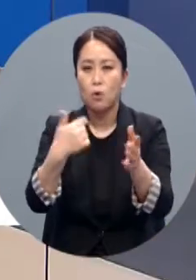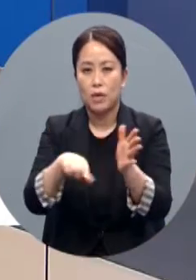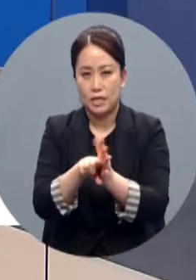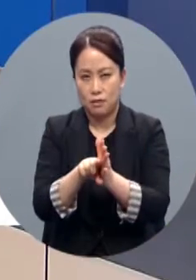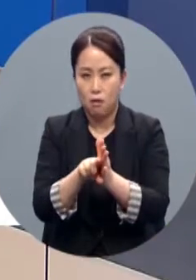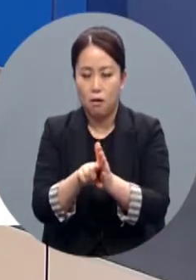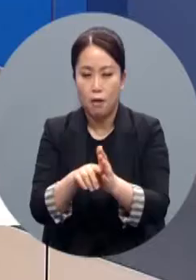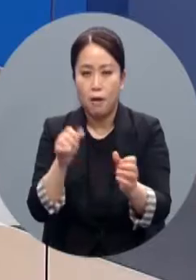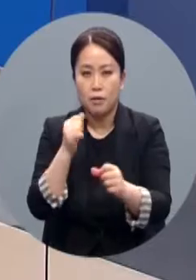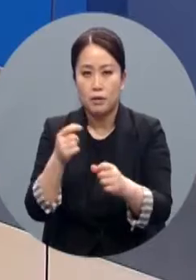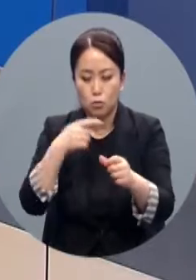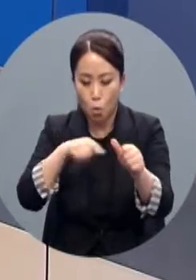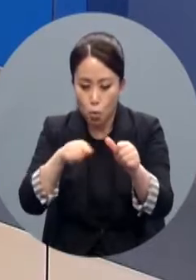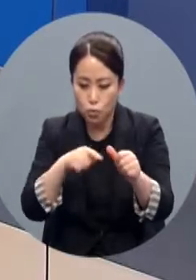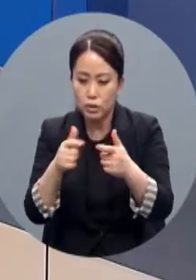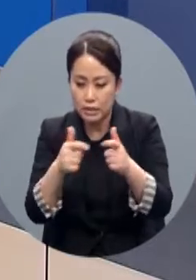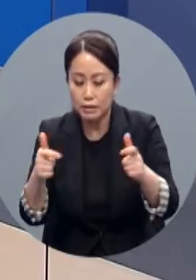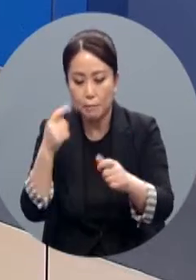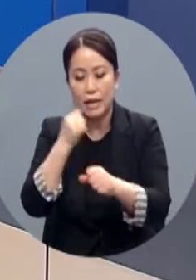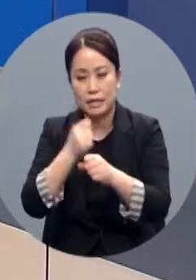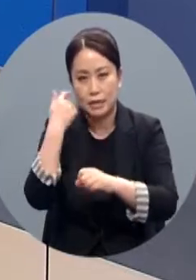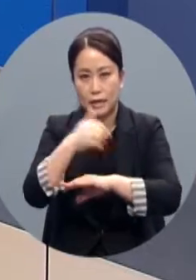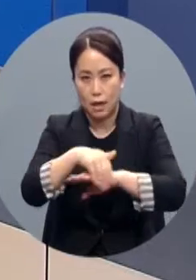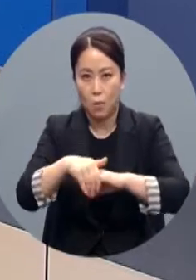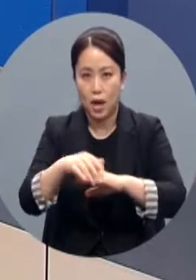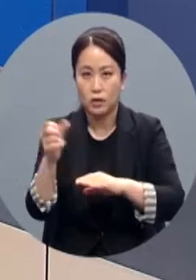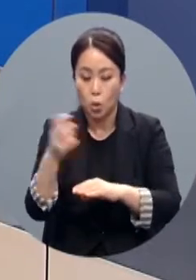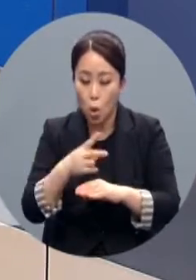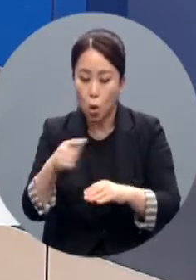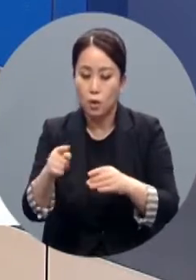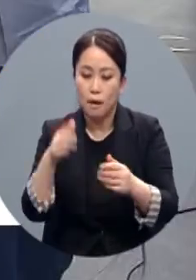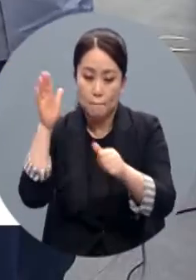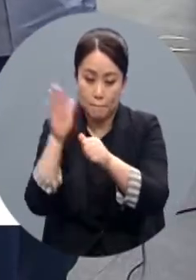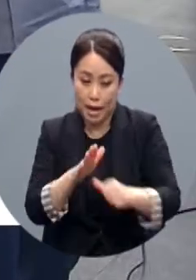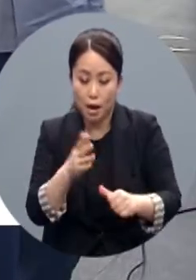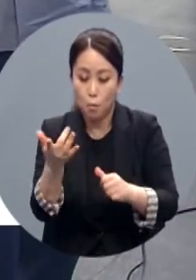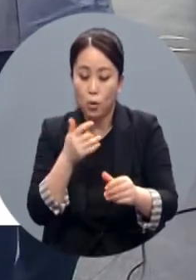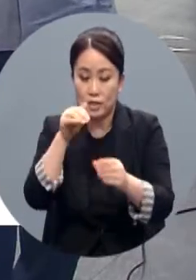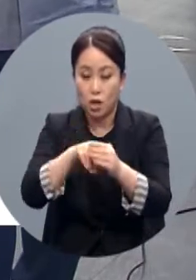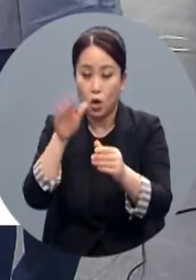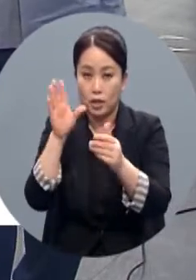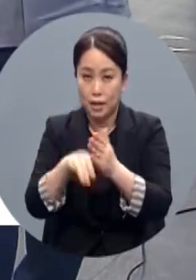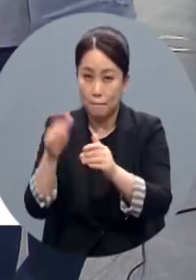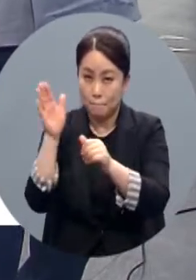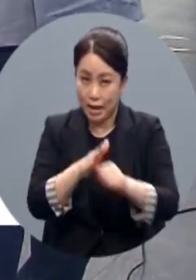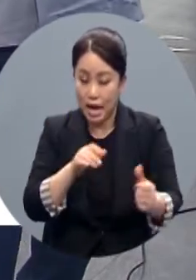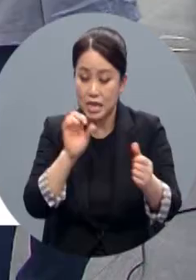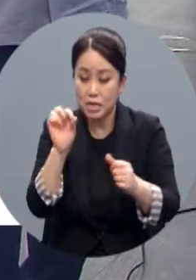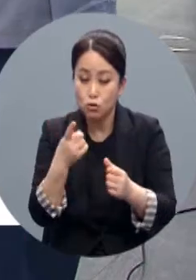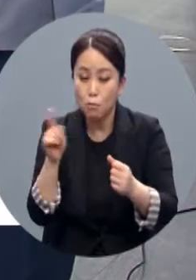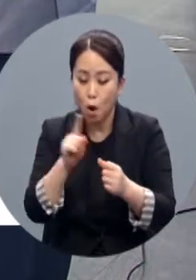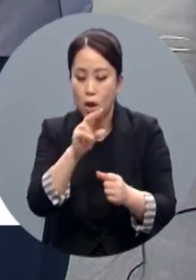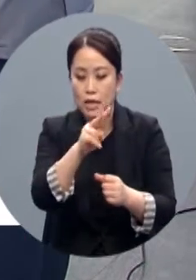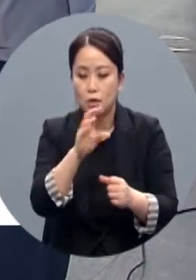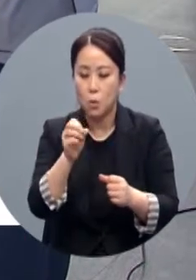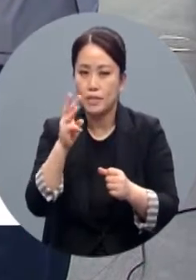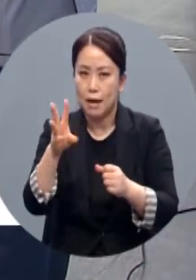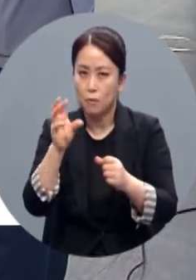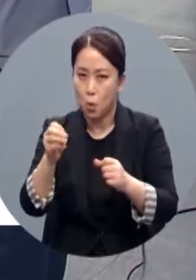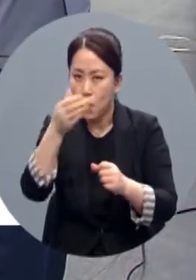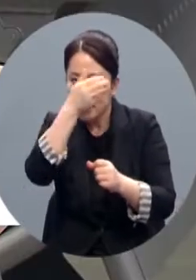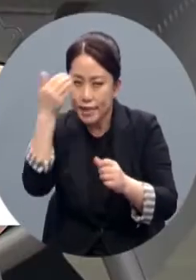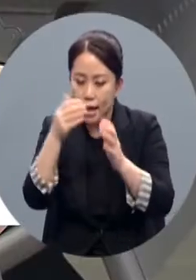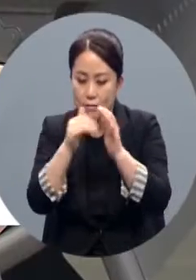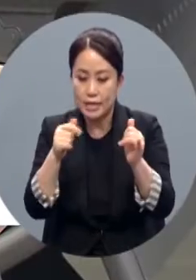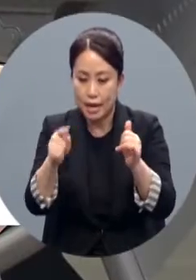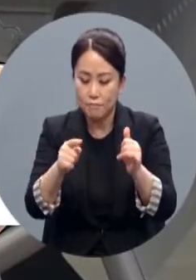예정입니다. 지난 보궐선거에 패배 원인으로 꼽힌 2030 세대의 이탈을 막고 지지세를